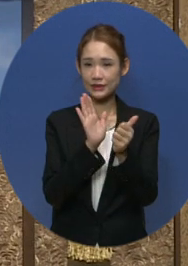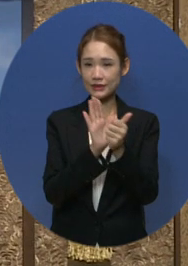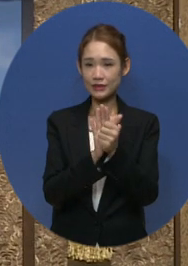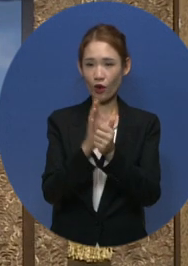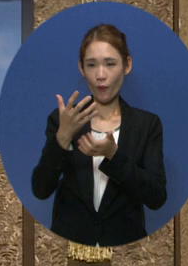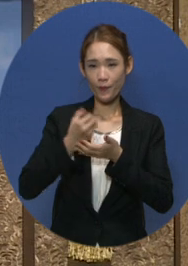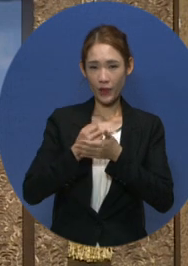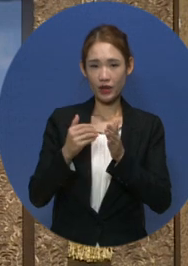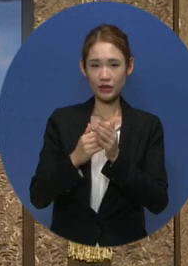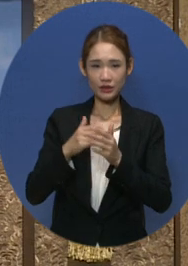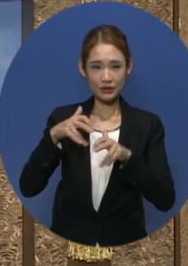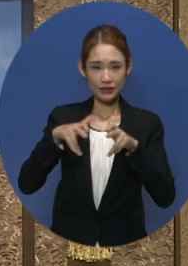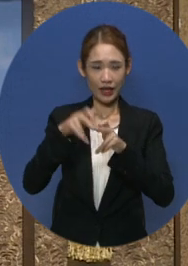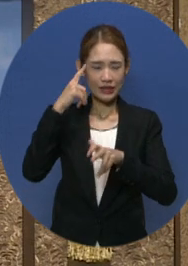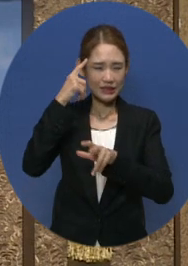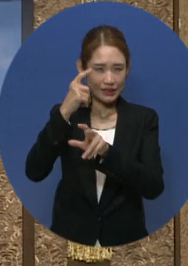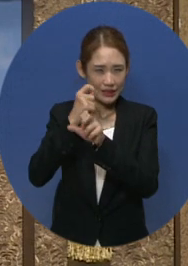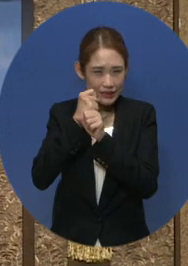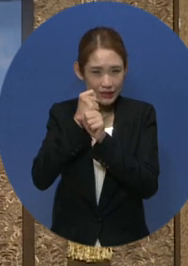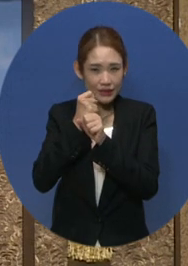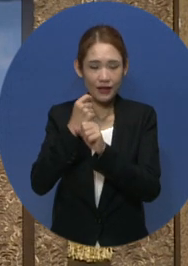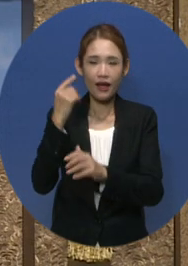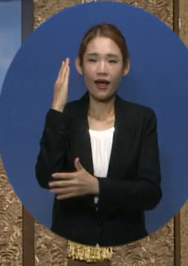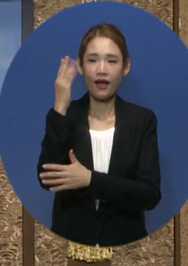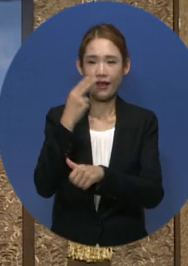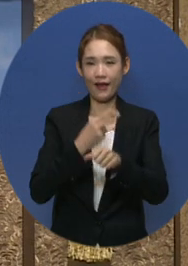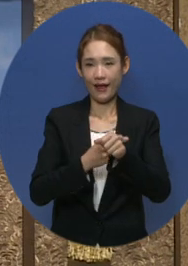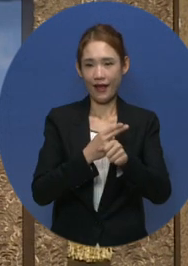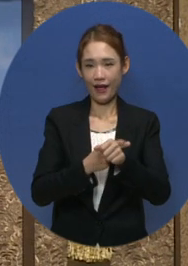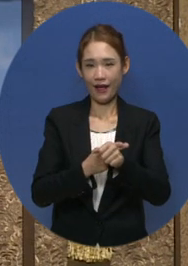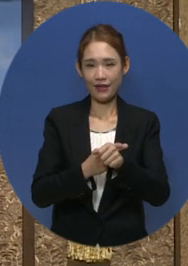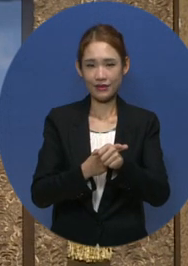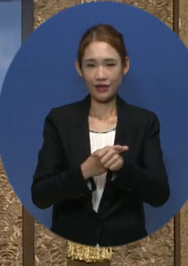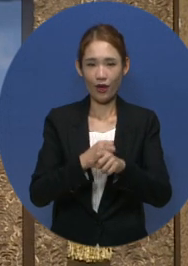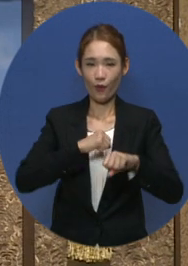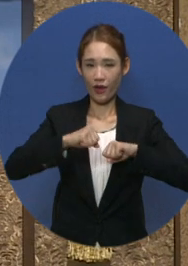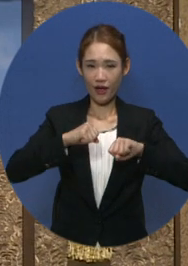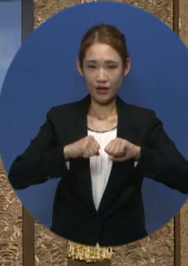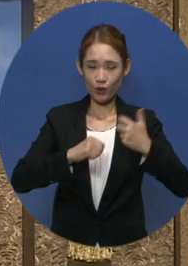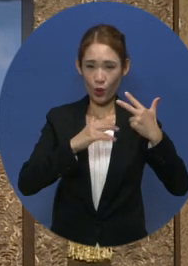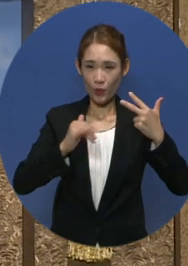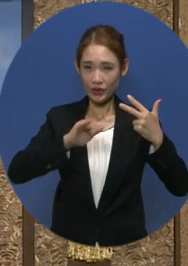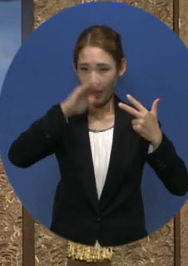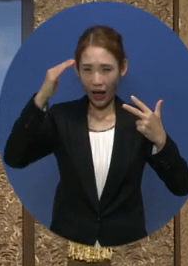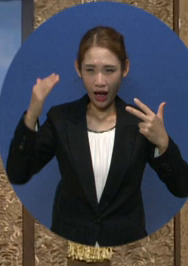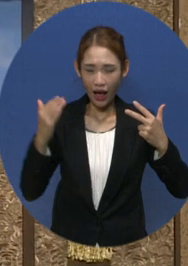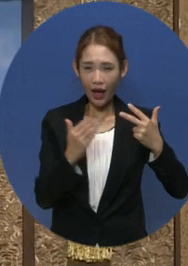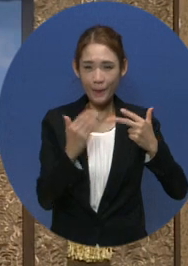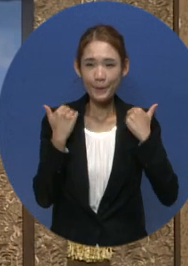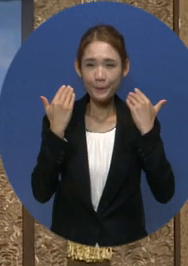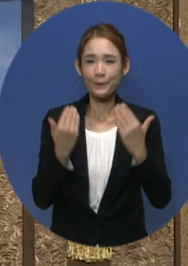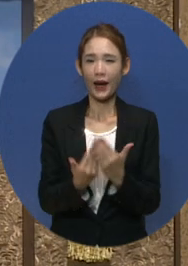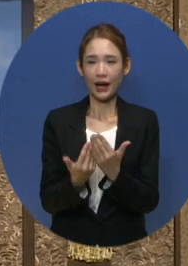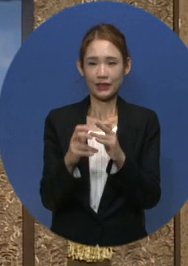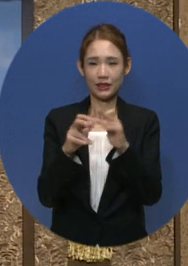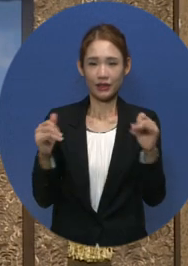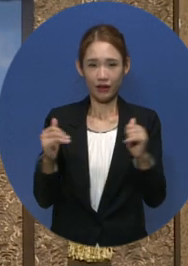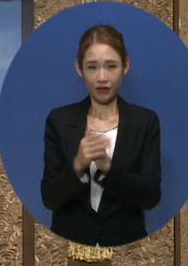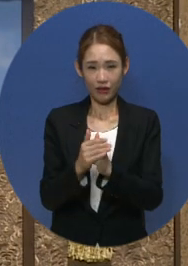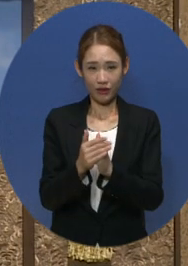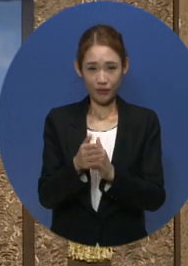장애인 인식 강사 활동을 하는데요. 아. 7명 전원이 발달장애인이지만